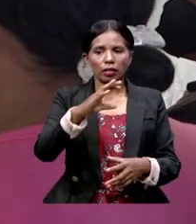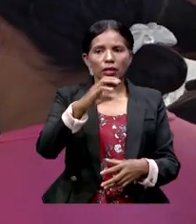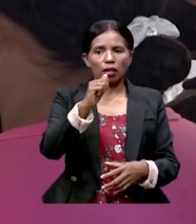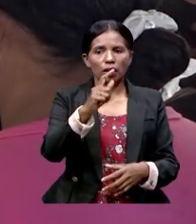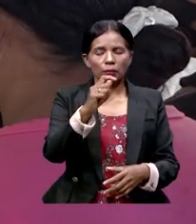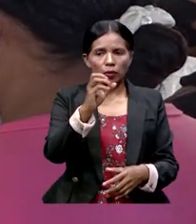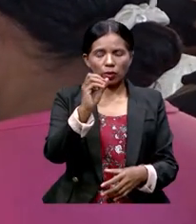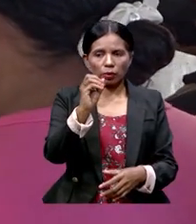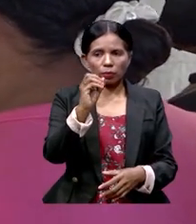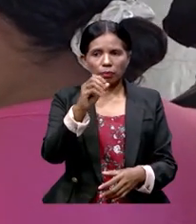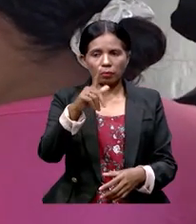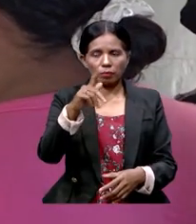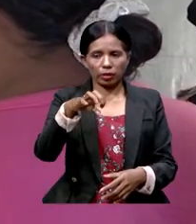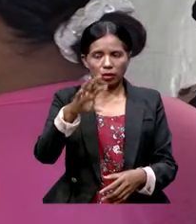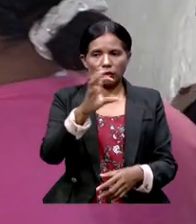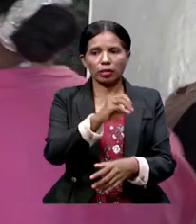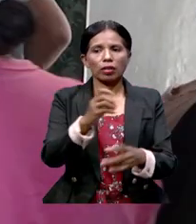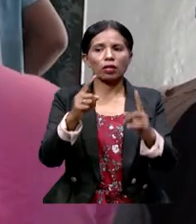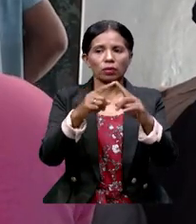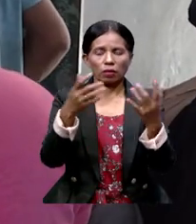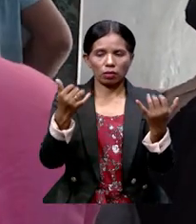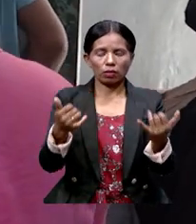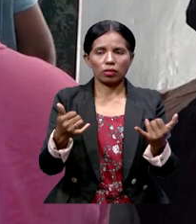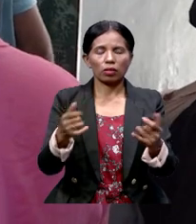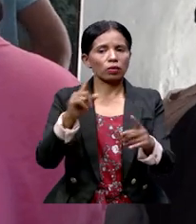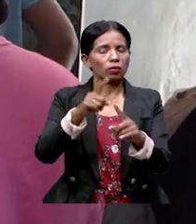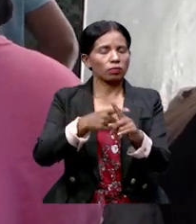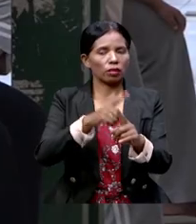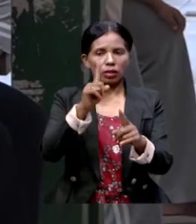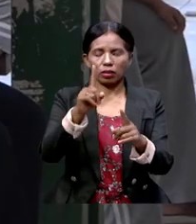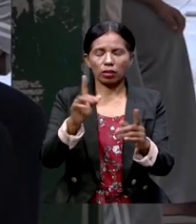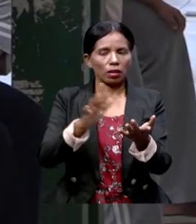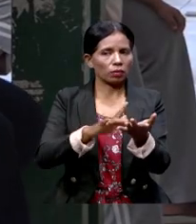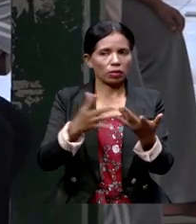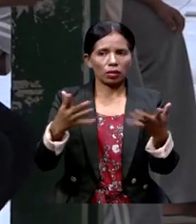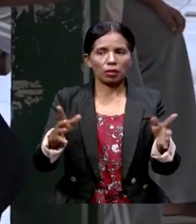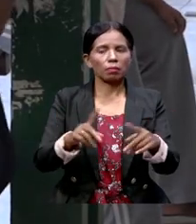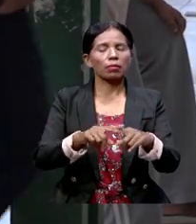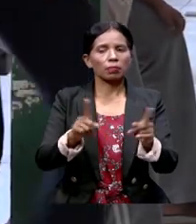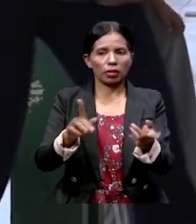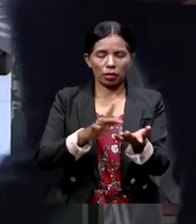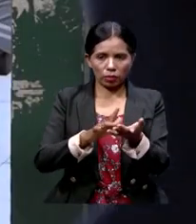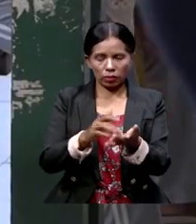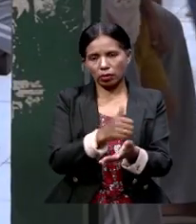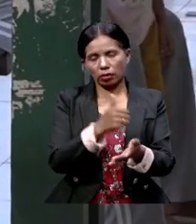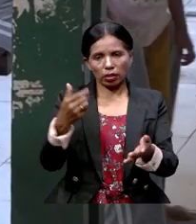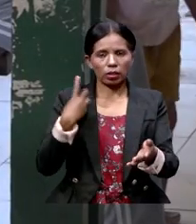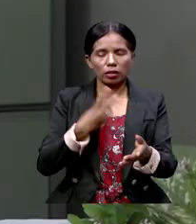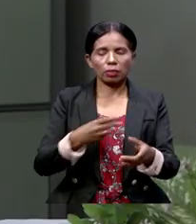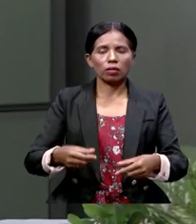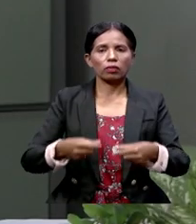aimoruk hipertensaung kaptopril to agora kwaje pula nona la iha mai be iha aimoruk seluk mak ida beleko kali ba